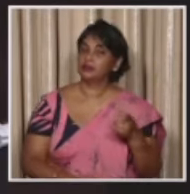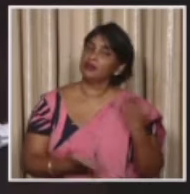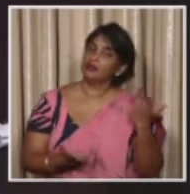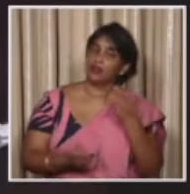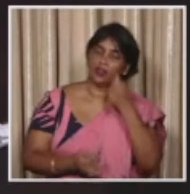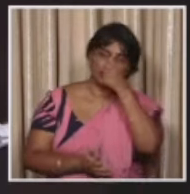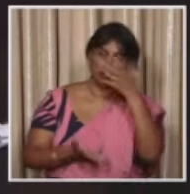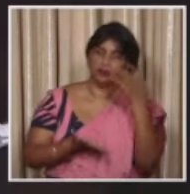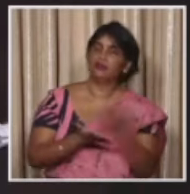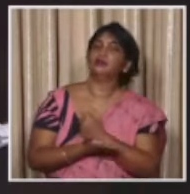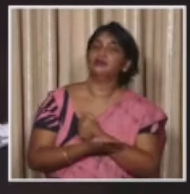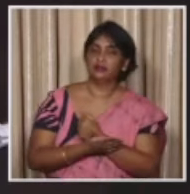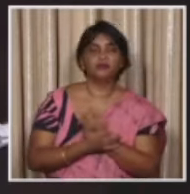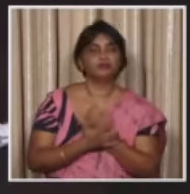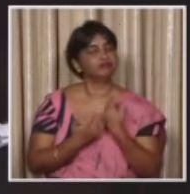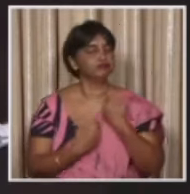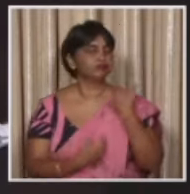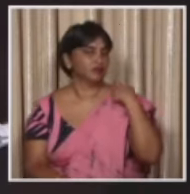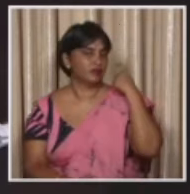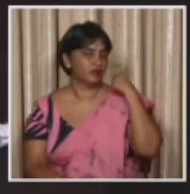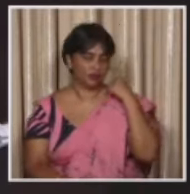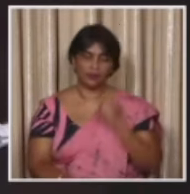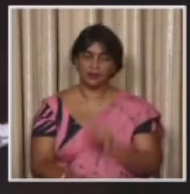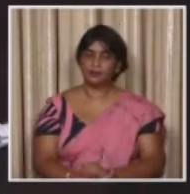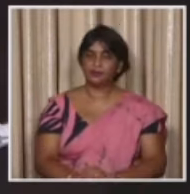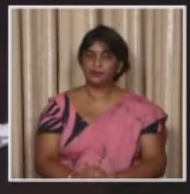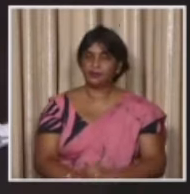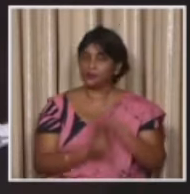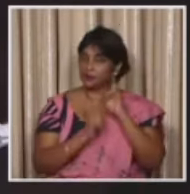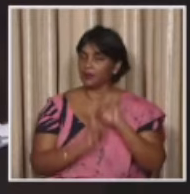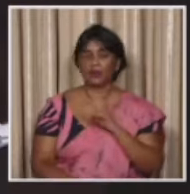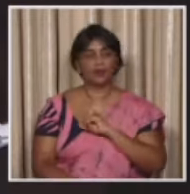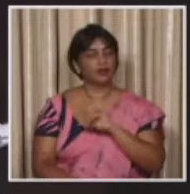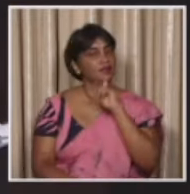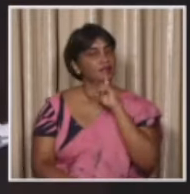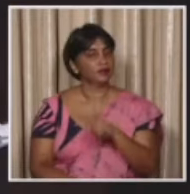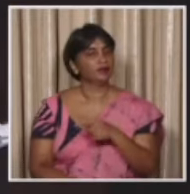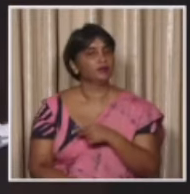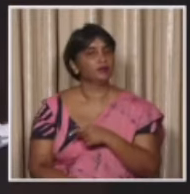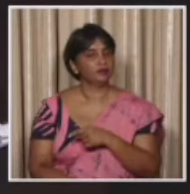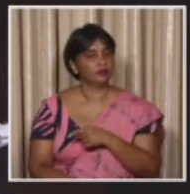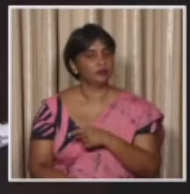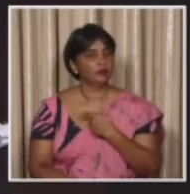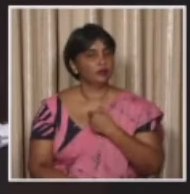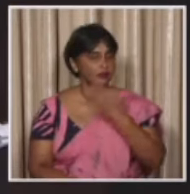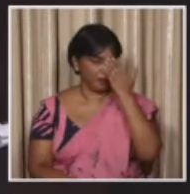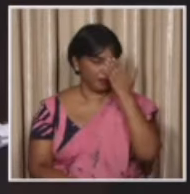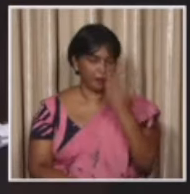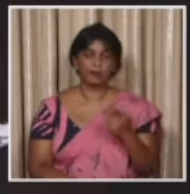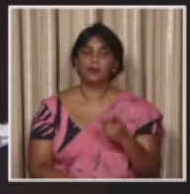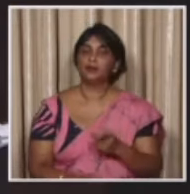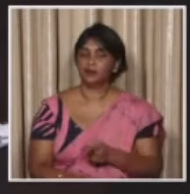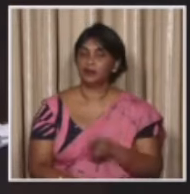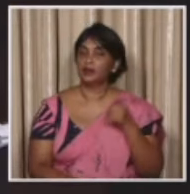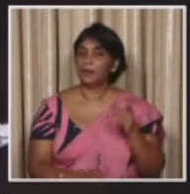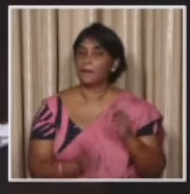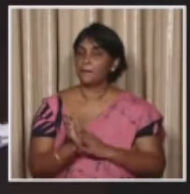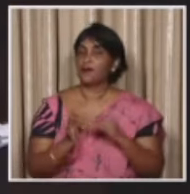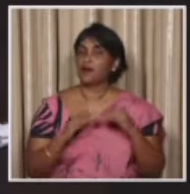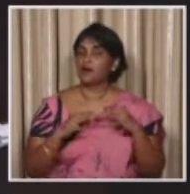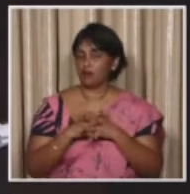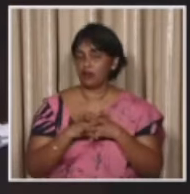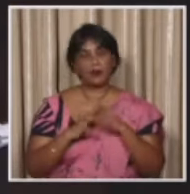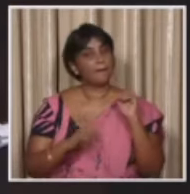ගසා කෑමක් තියනවා කියන එක තමයි අපිට හිතෙන්නේ. ඉතින් මම ඉල්ලීමක් කරනවා කරුණා කරලා අර මෙගාවොට්